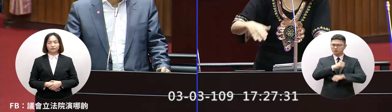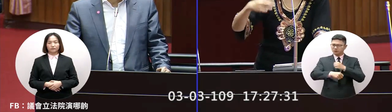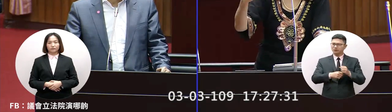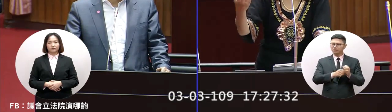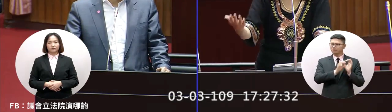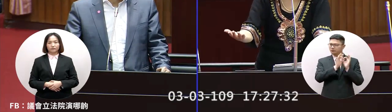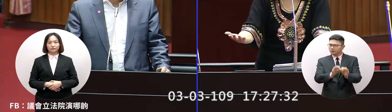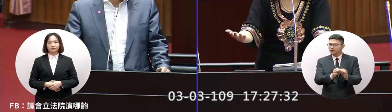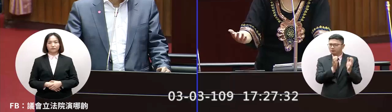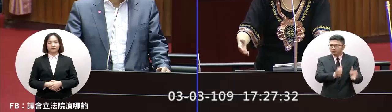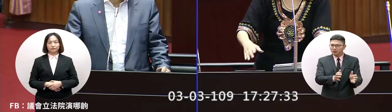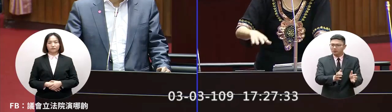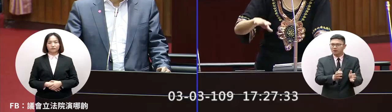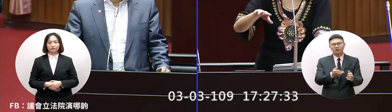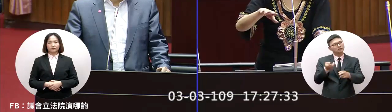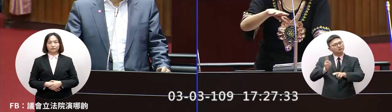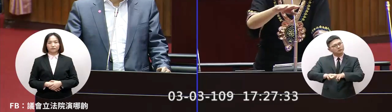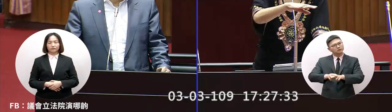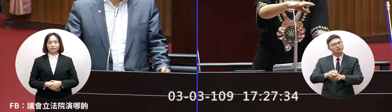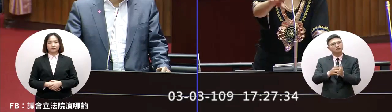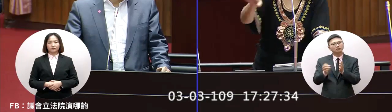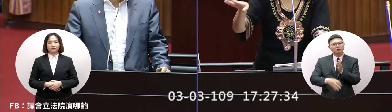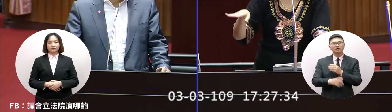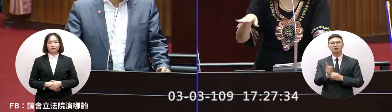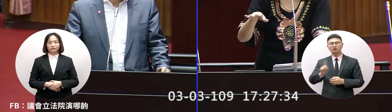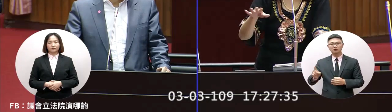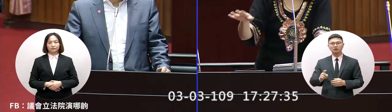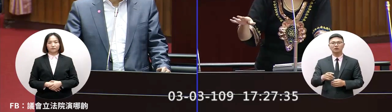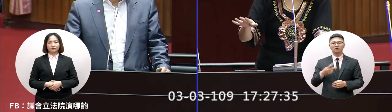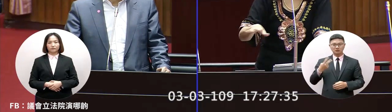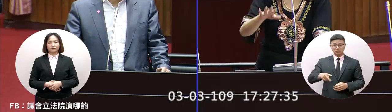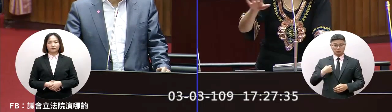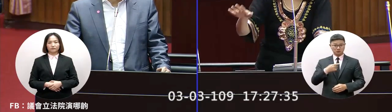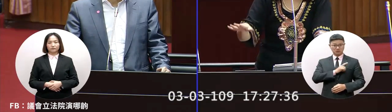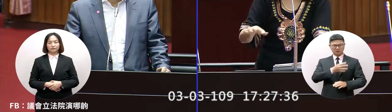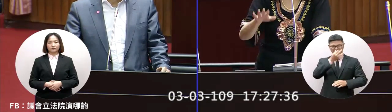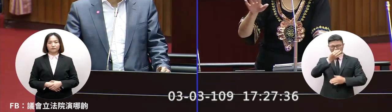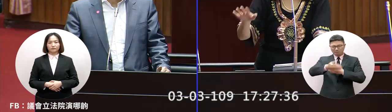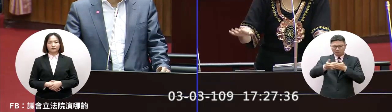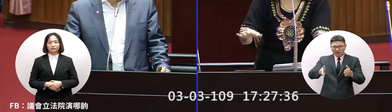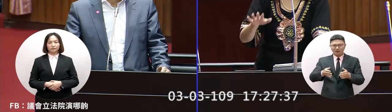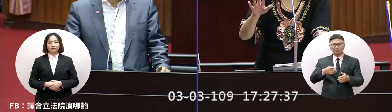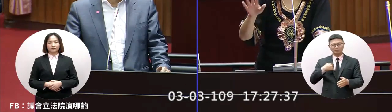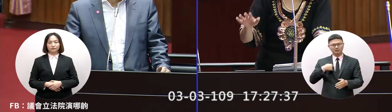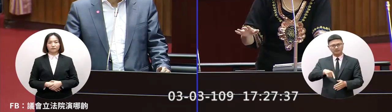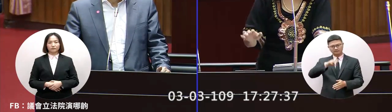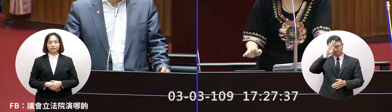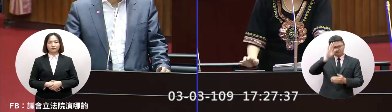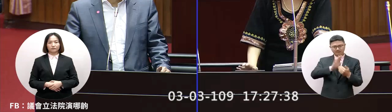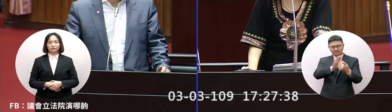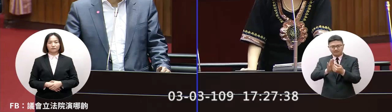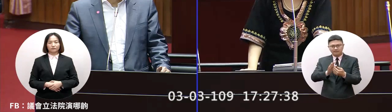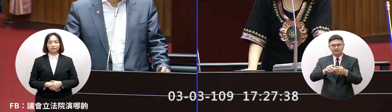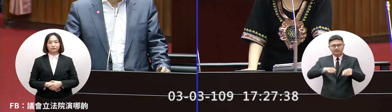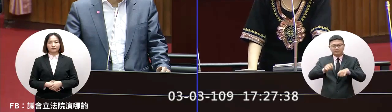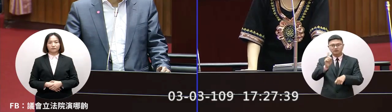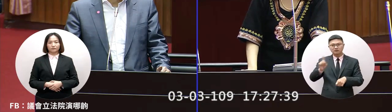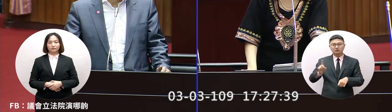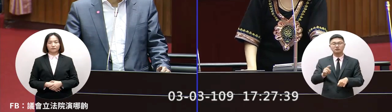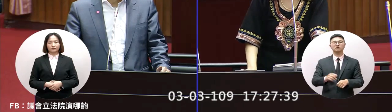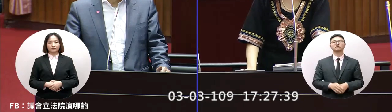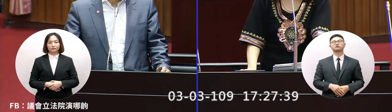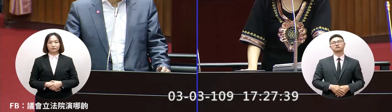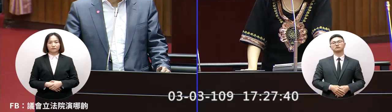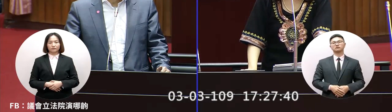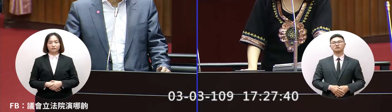举办，要不要取消，或者是说我这样的一个密闭空间里头，我相关的因应的防疫政策是什么。但是基